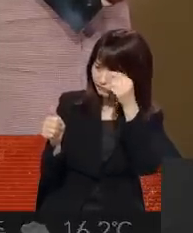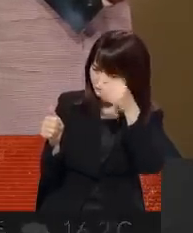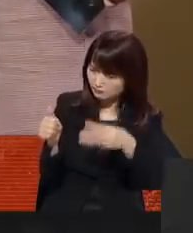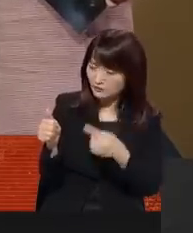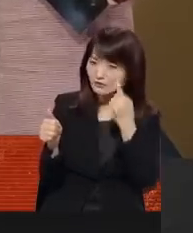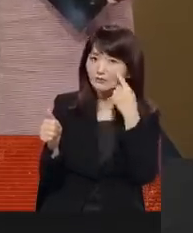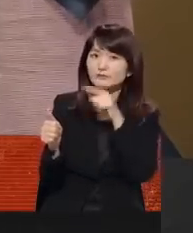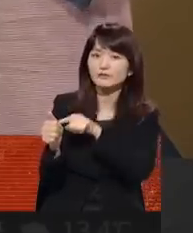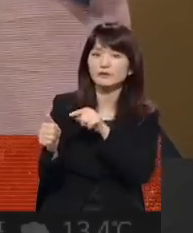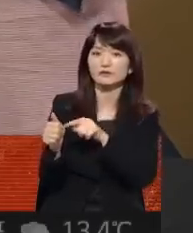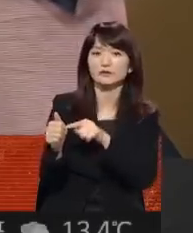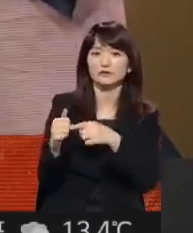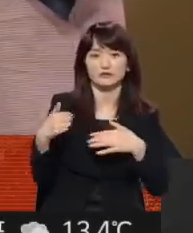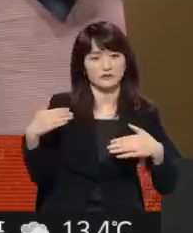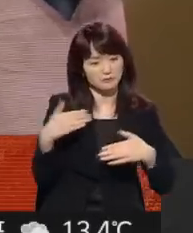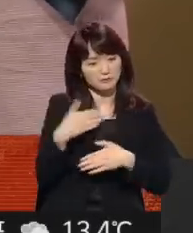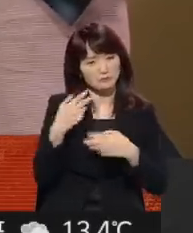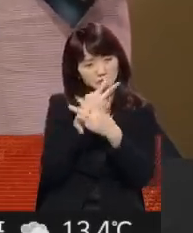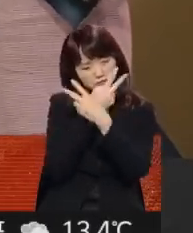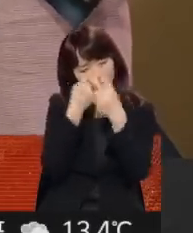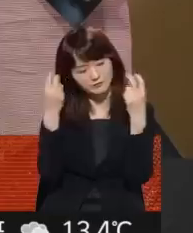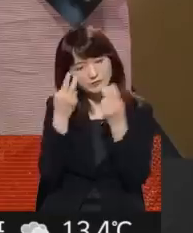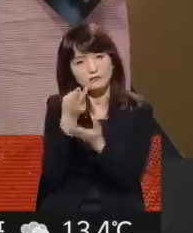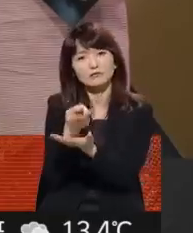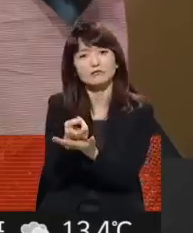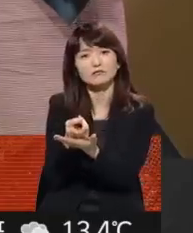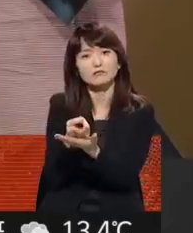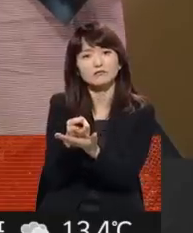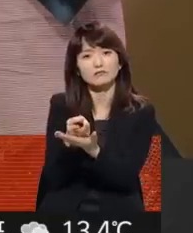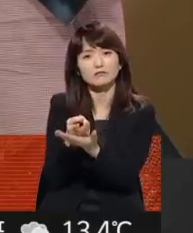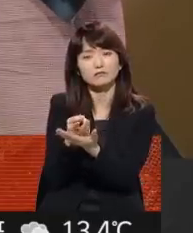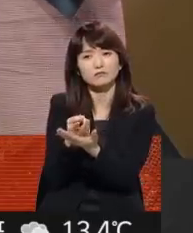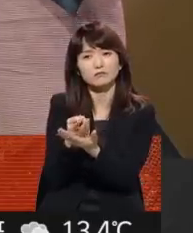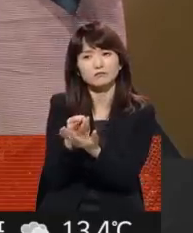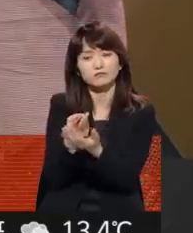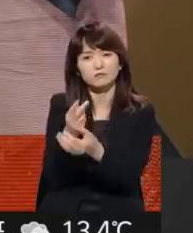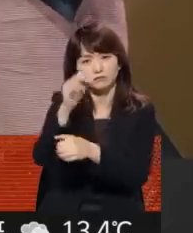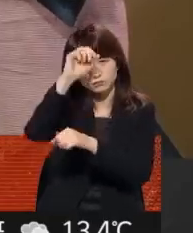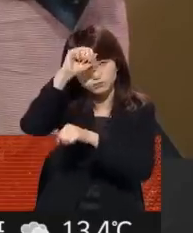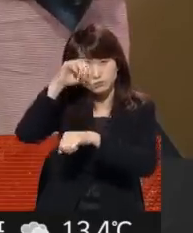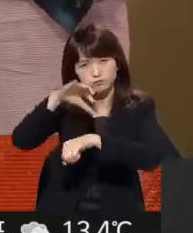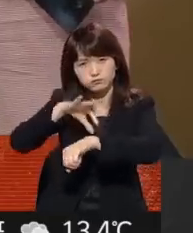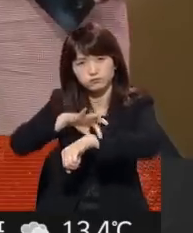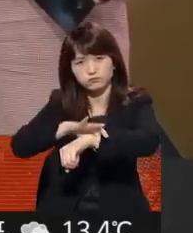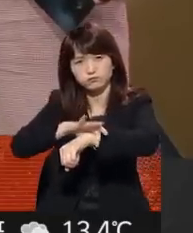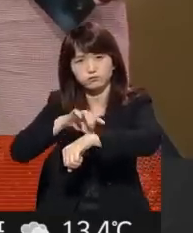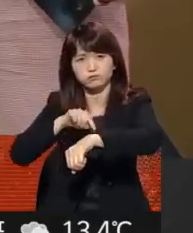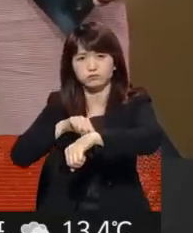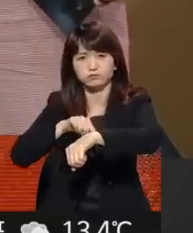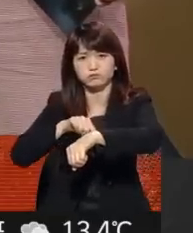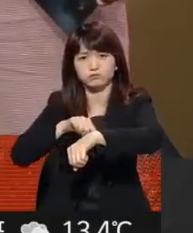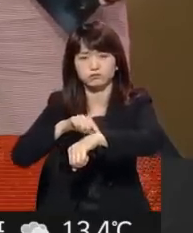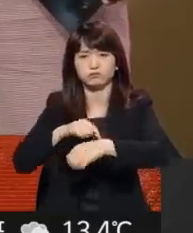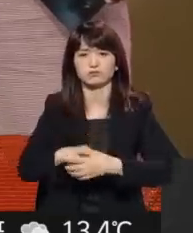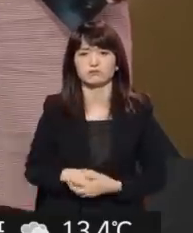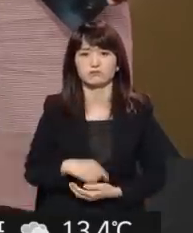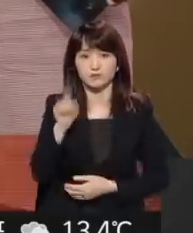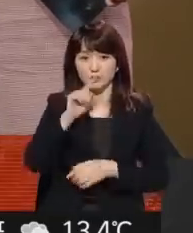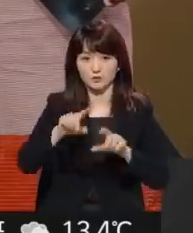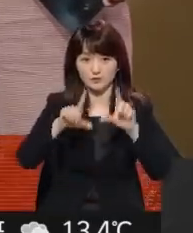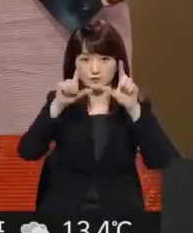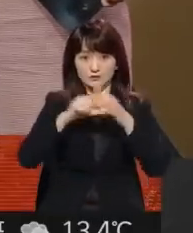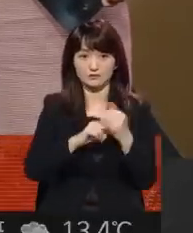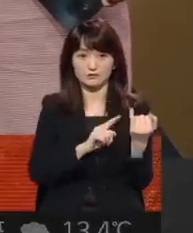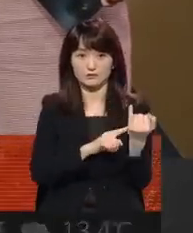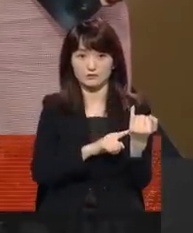남편이 씻거나 잠을 잘 때 늘 뭉툭한 발찌를 차고 있었다는 점인데요 그러던 어느